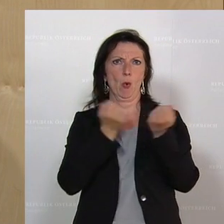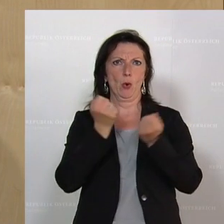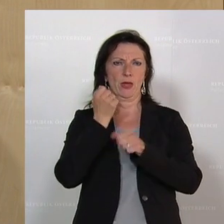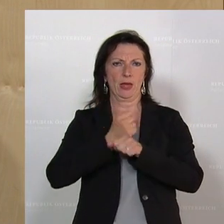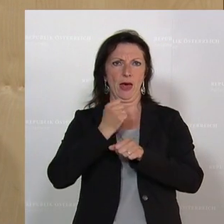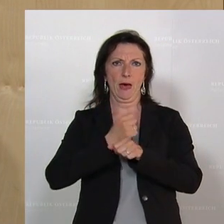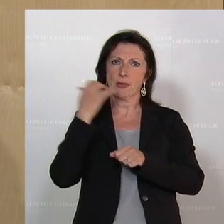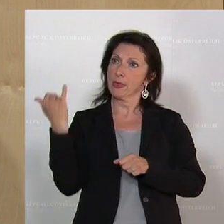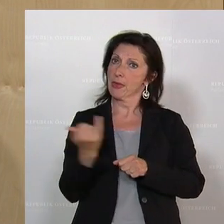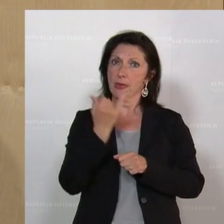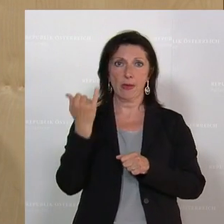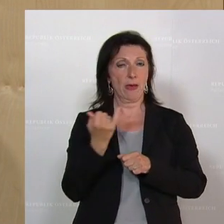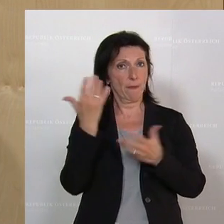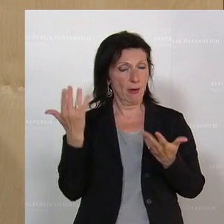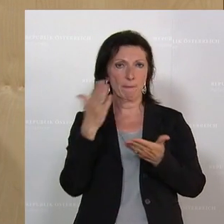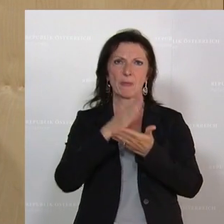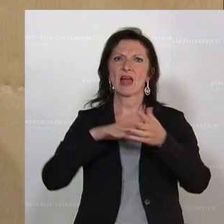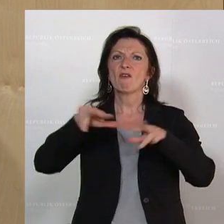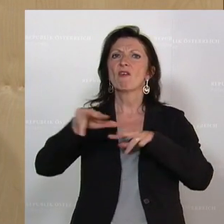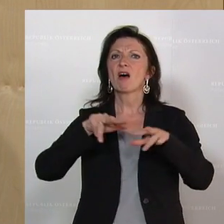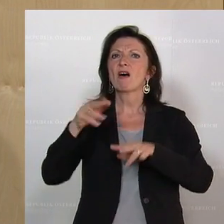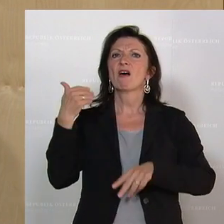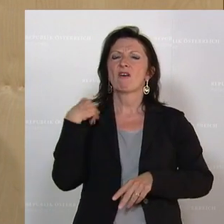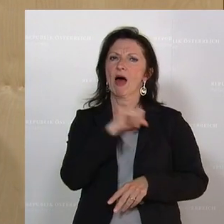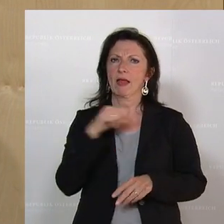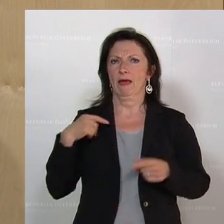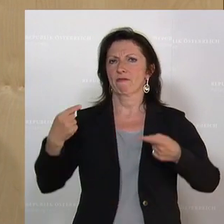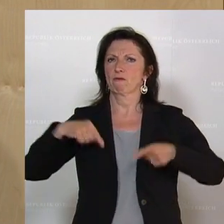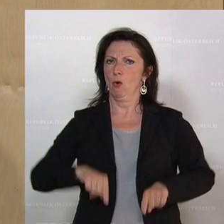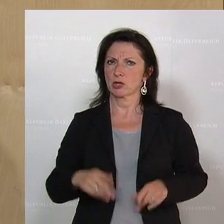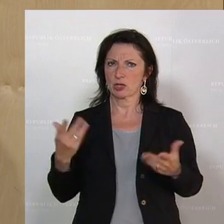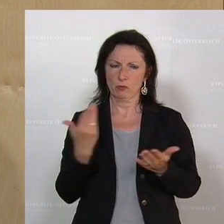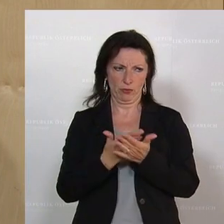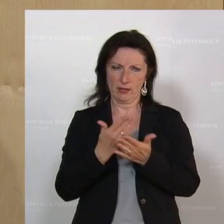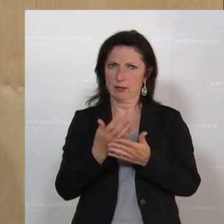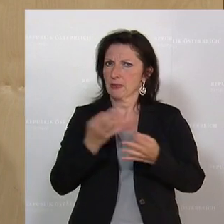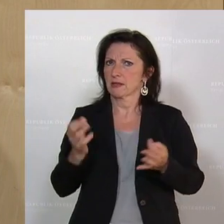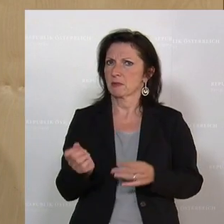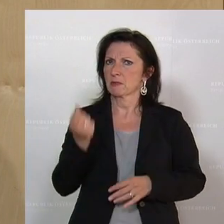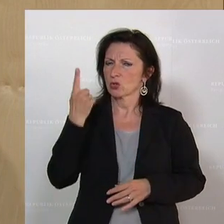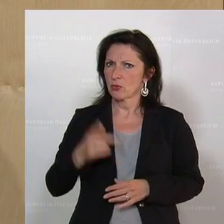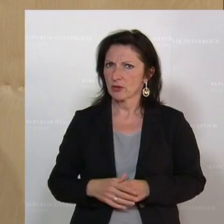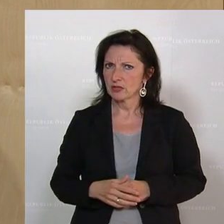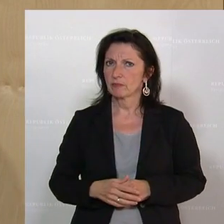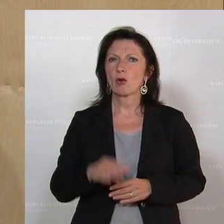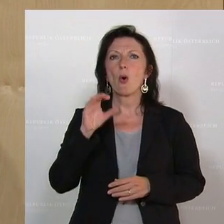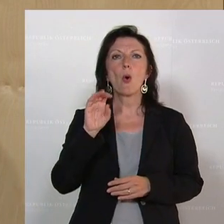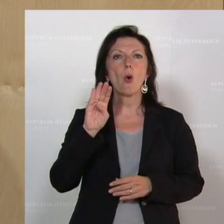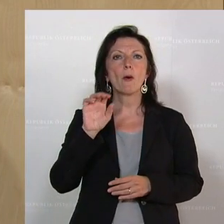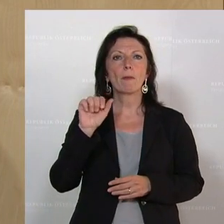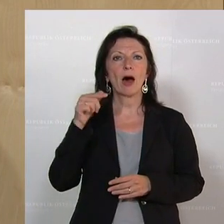einen Alleinvorstand in der Beteiligungsverwaltung gegeben und das ist daher auch nichts Ungewöhnliches. Zudem liegt die ÖBAG